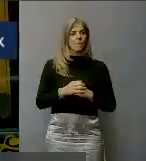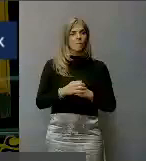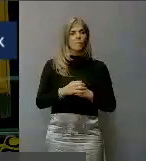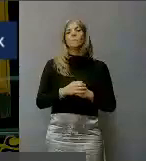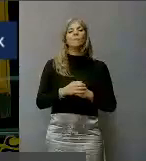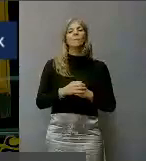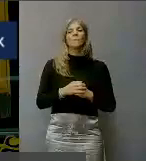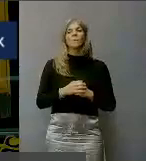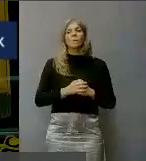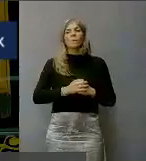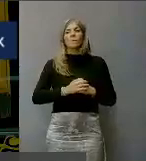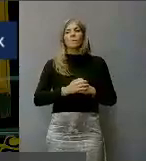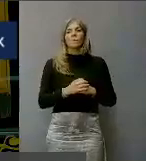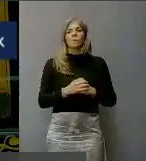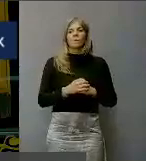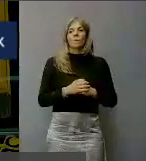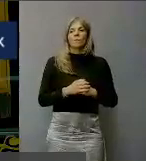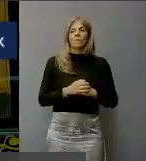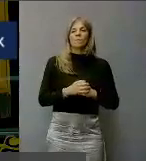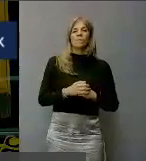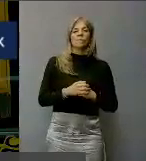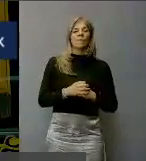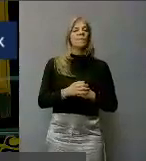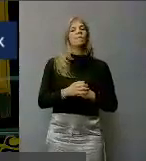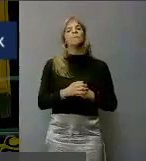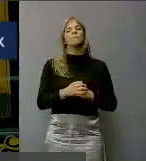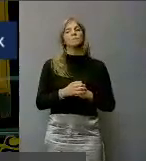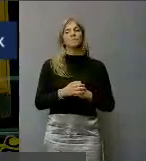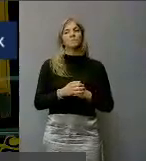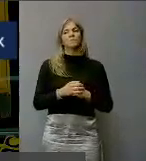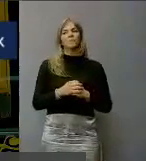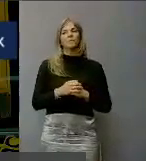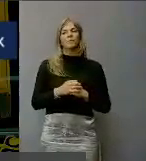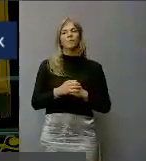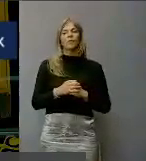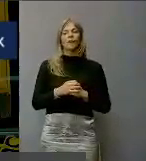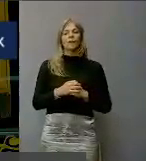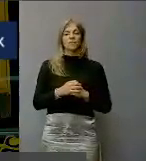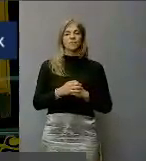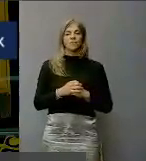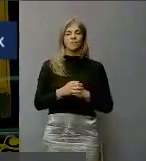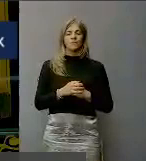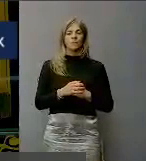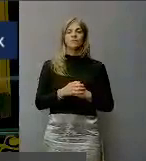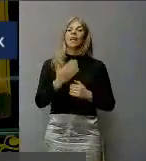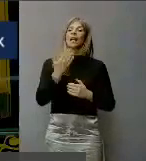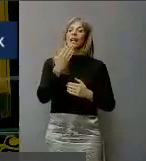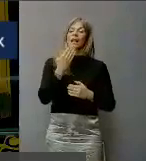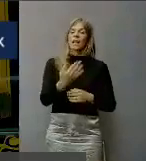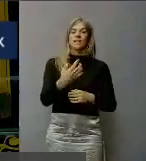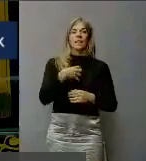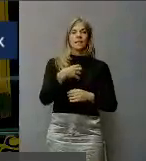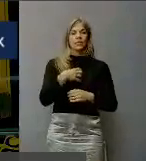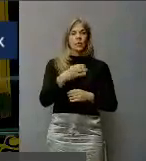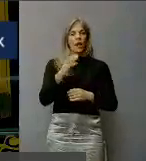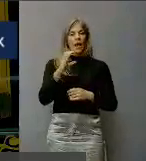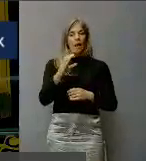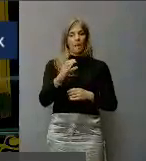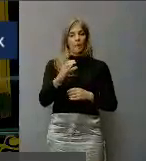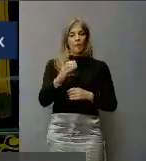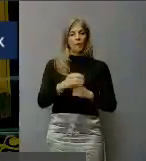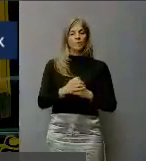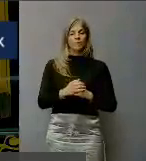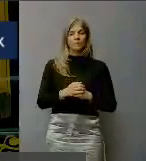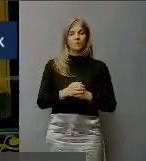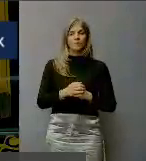nuova figura istituzionalizzata all'interno del comune di genova grazie a sensori campo era quindi pongo in votazione